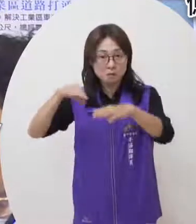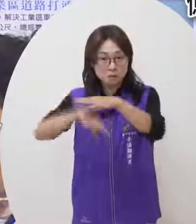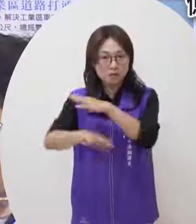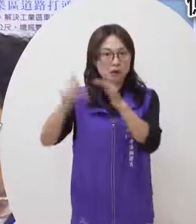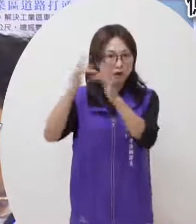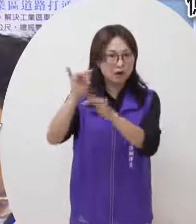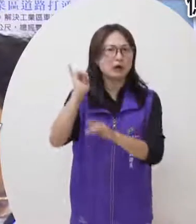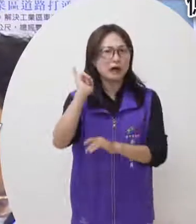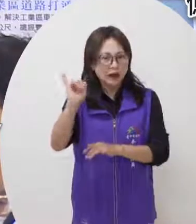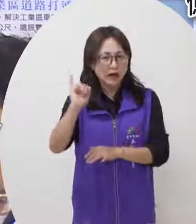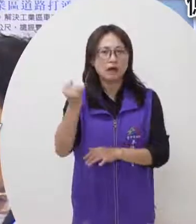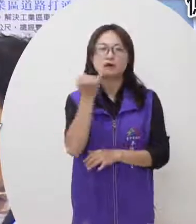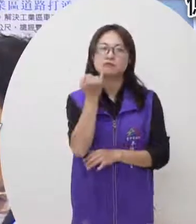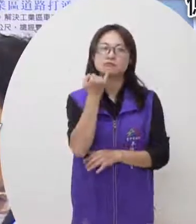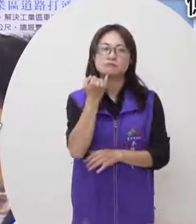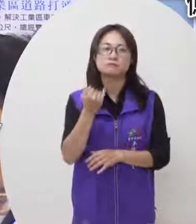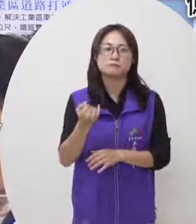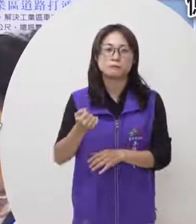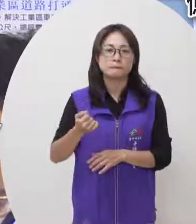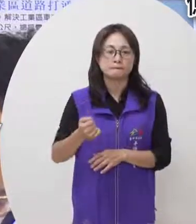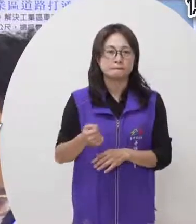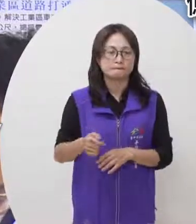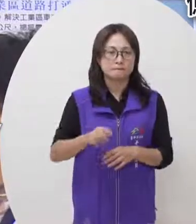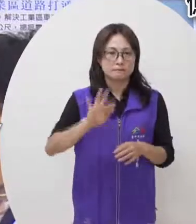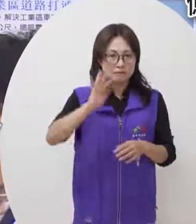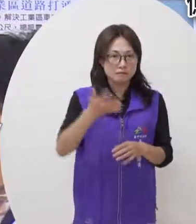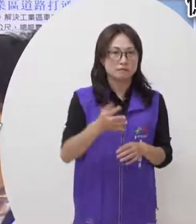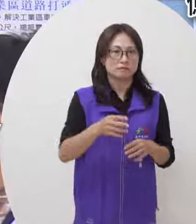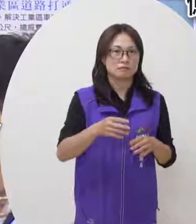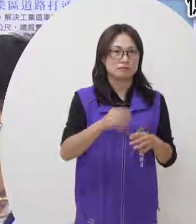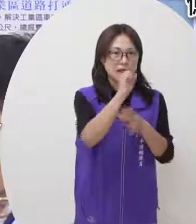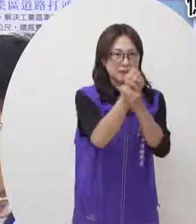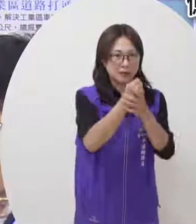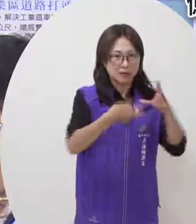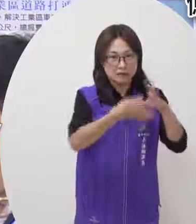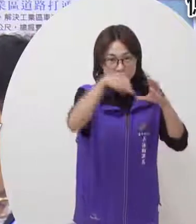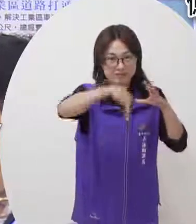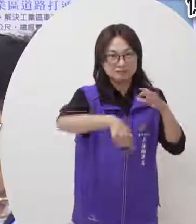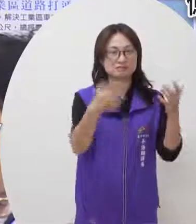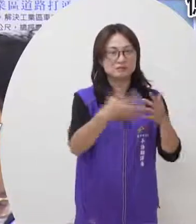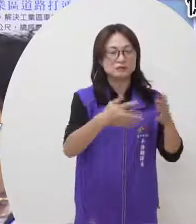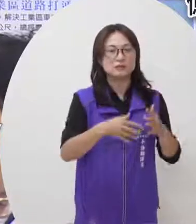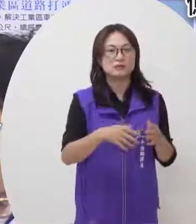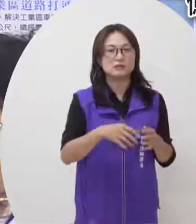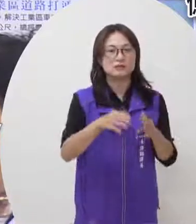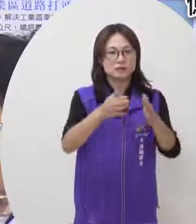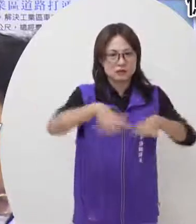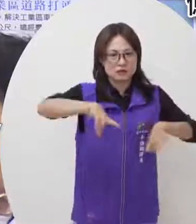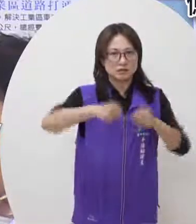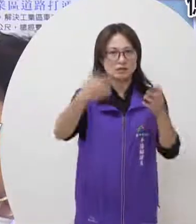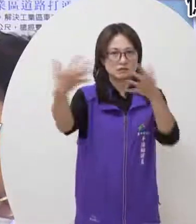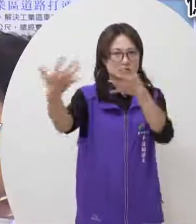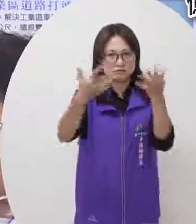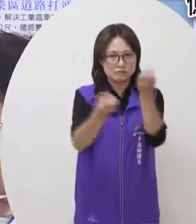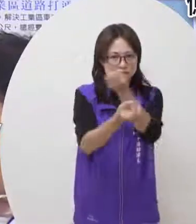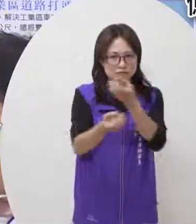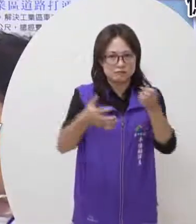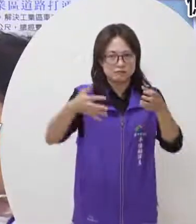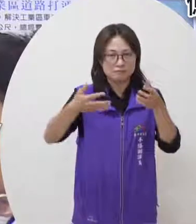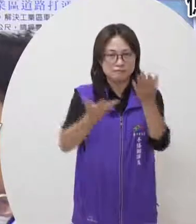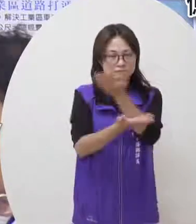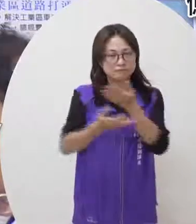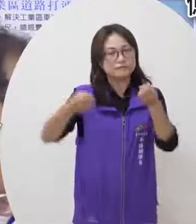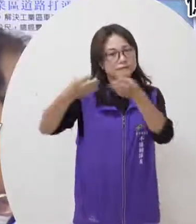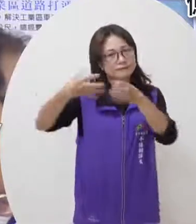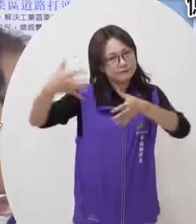会来补助，然后再做第二阶段的这个把化粪池打除，然后把这个其